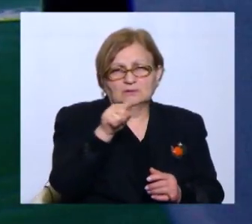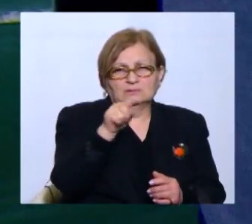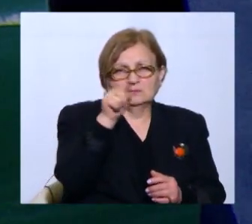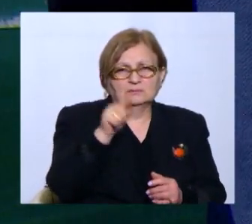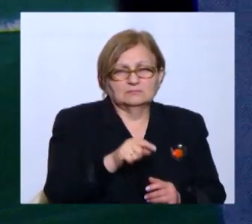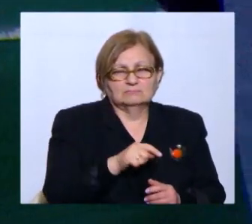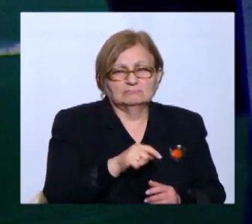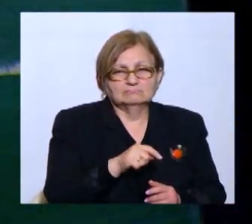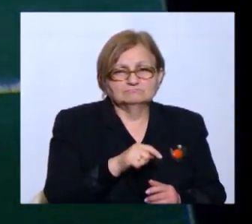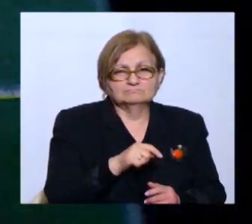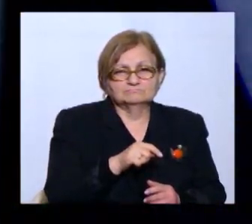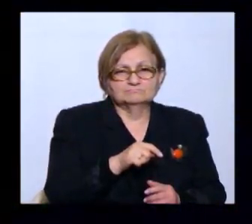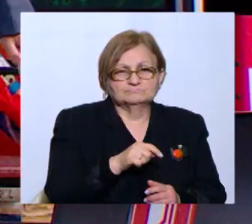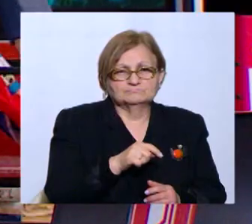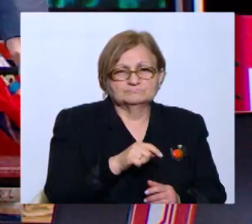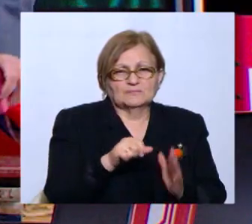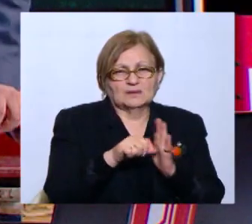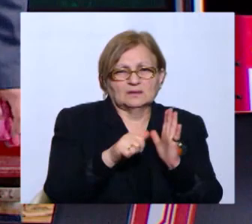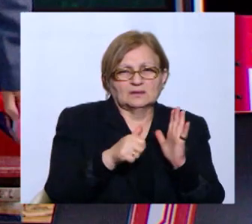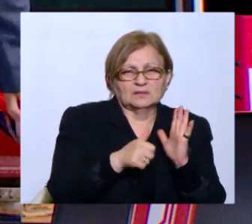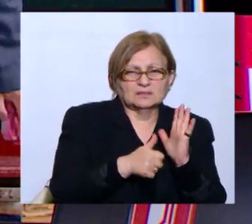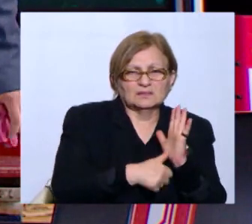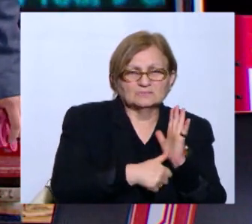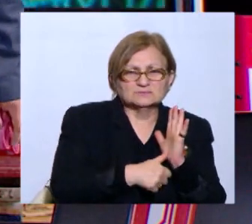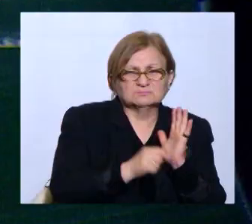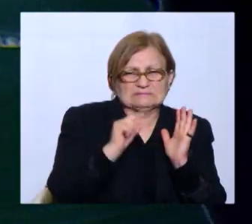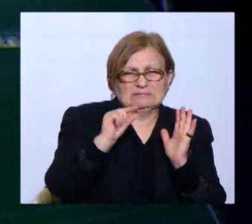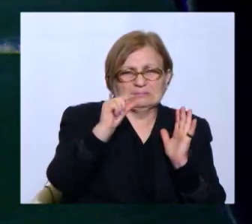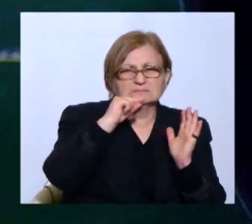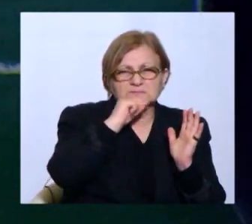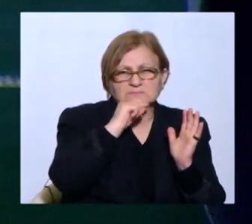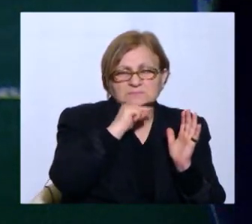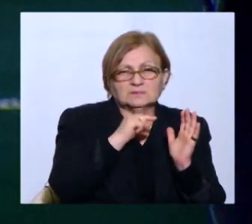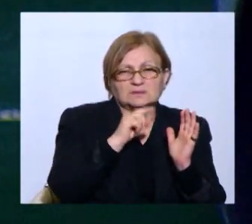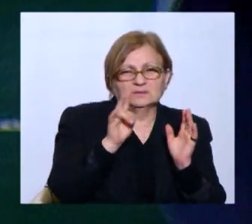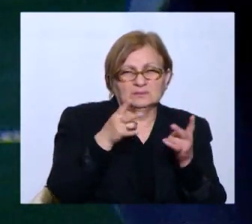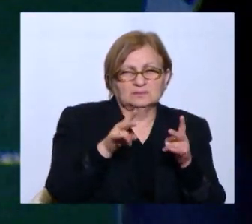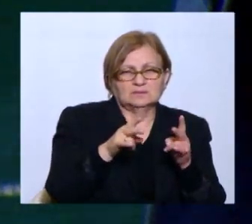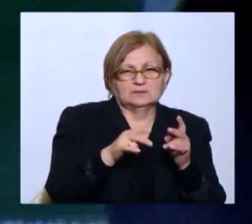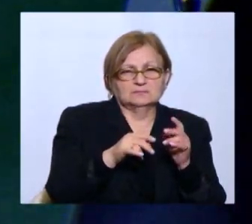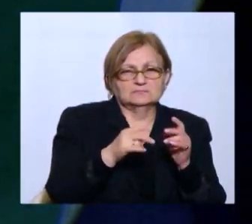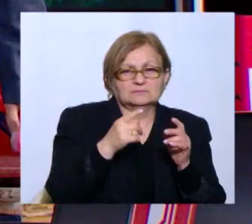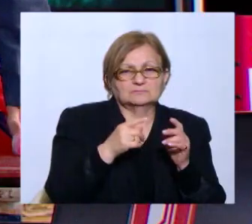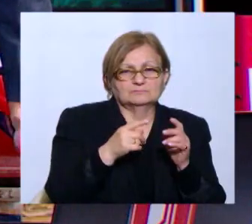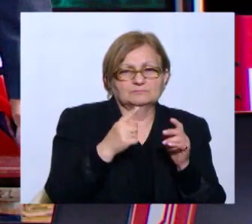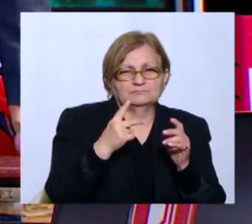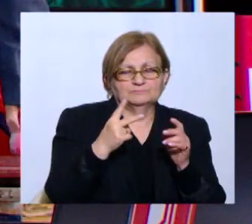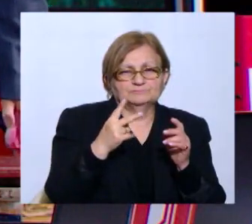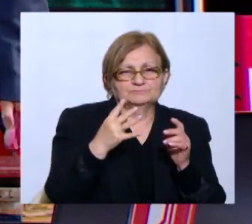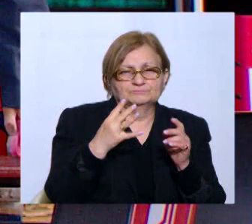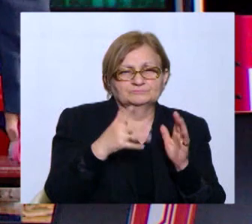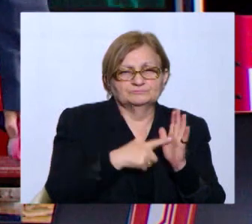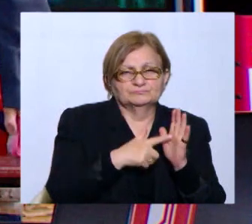ნუ 16-მდე ალბათ ძალიან პატარა მასშტაბი იქნება, მოდით 8-მდე იყოს. 1, 2, 3, 4, 5,